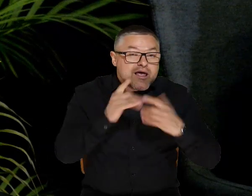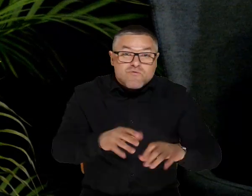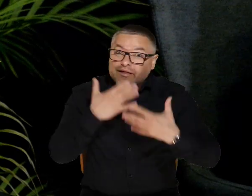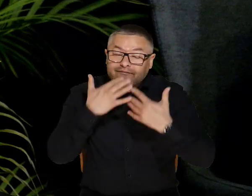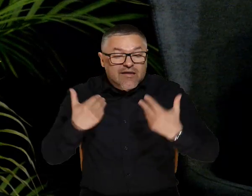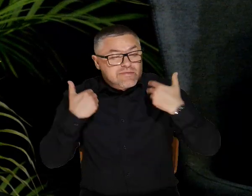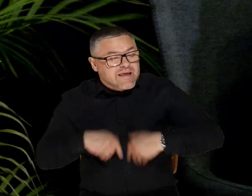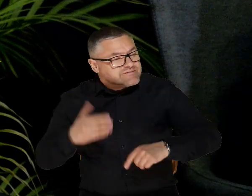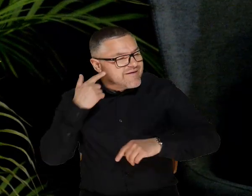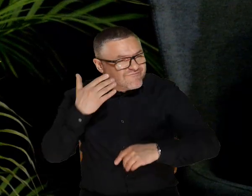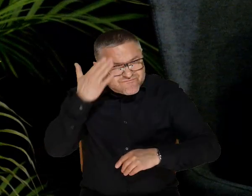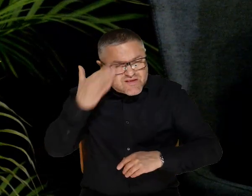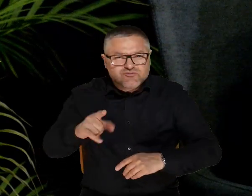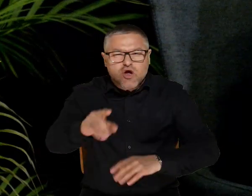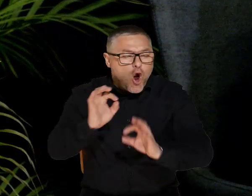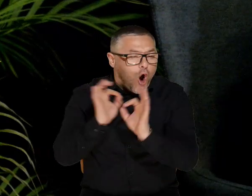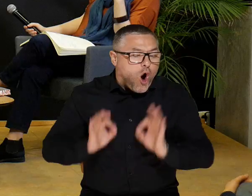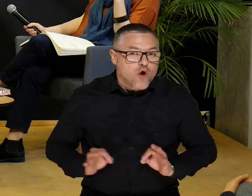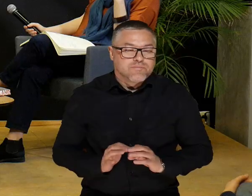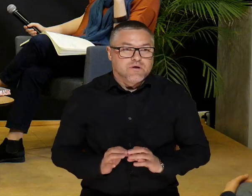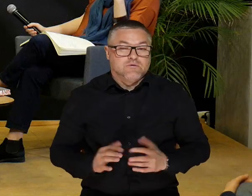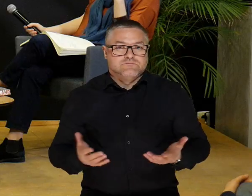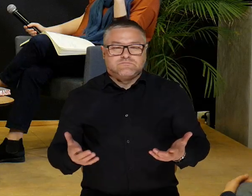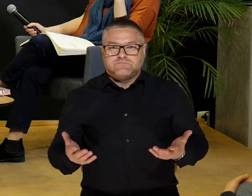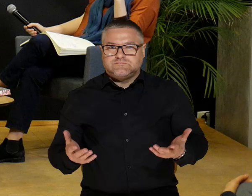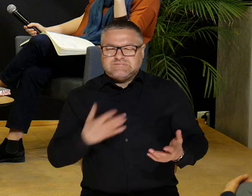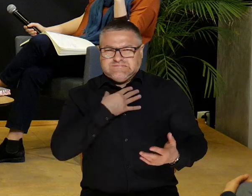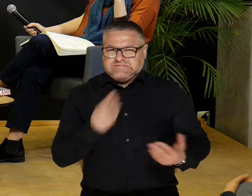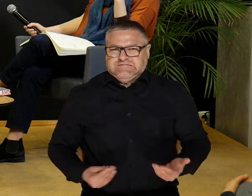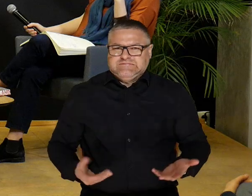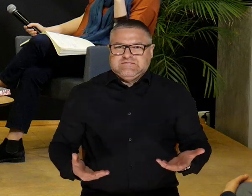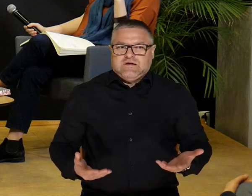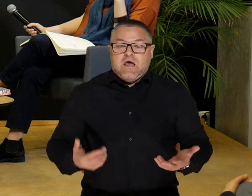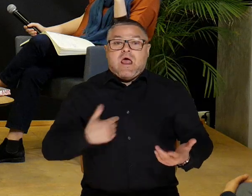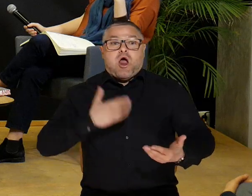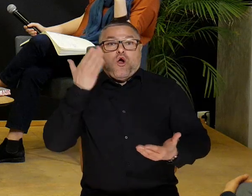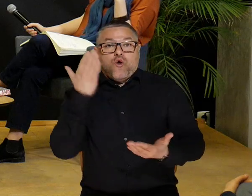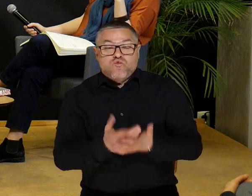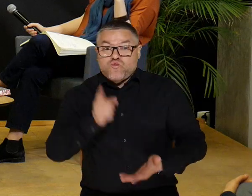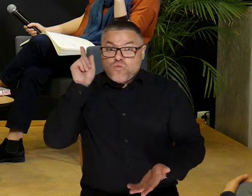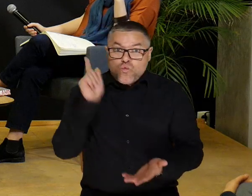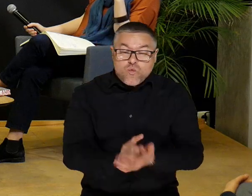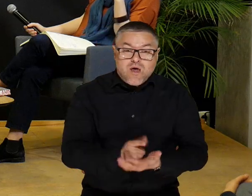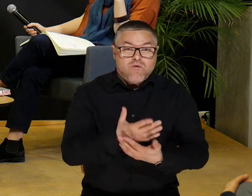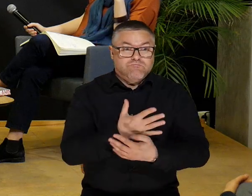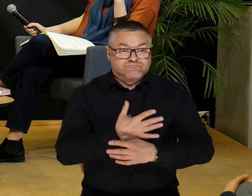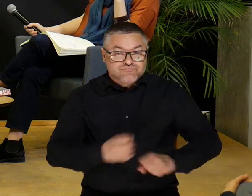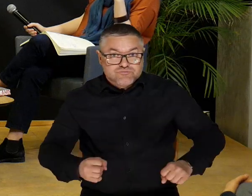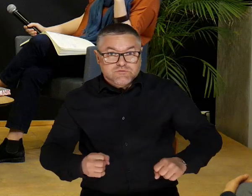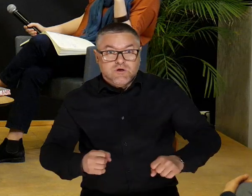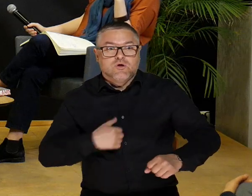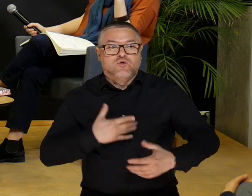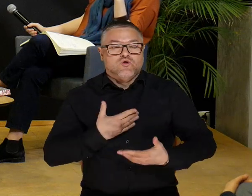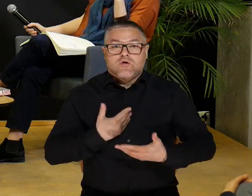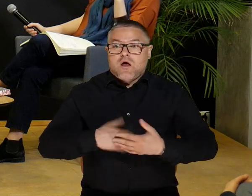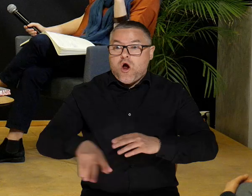nie chcemy o tym wiedzieć, to jest obrzydliwe. I ostatecznie, kiedy już wyszłam z tego nałogu, to rodzina mnie przyjęła. Ona